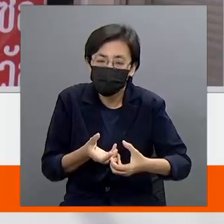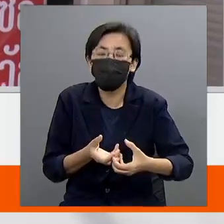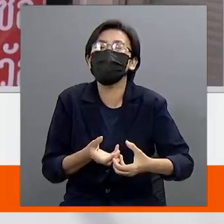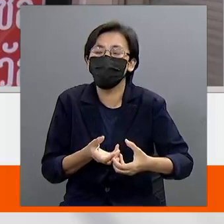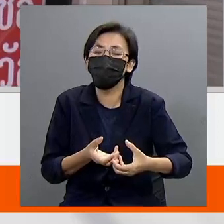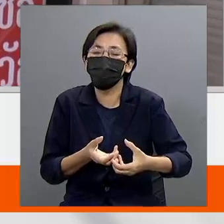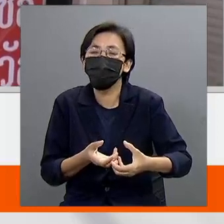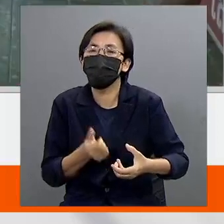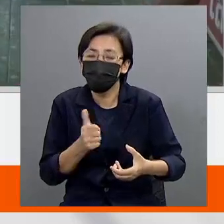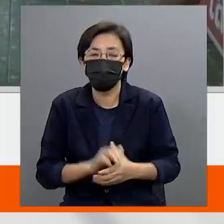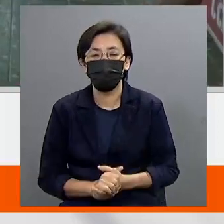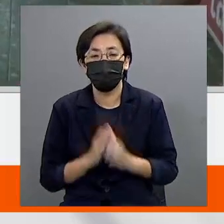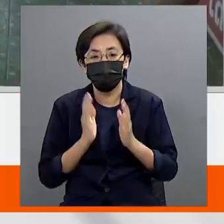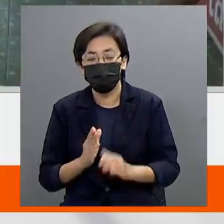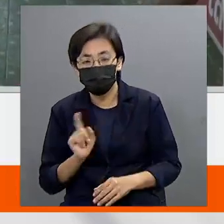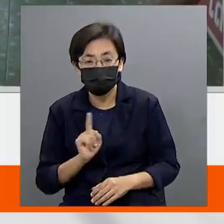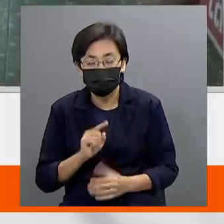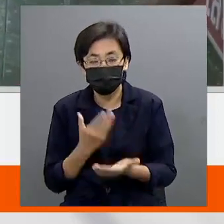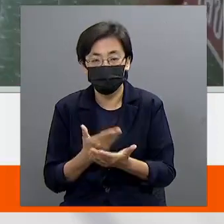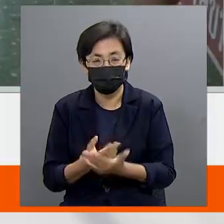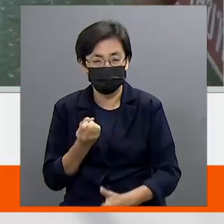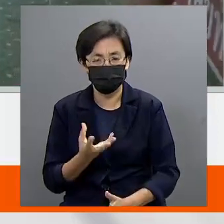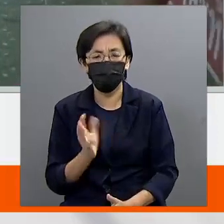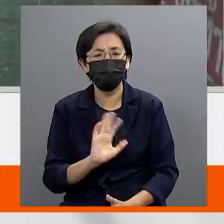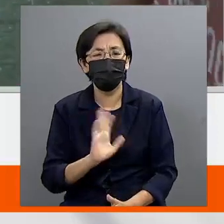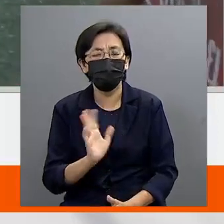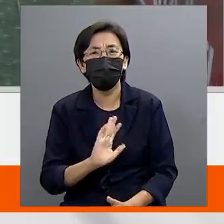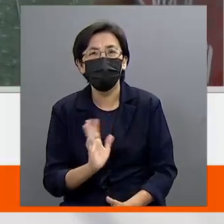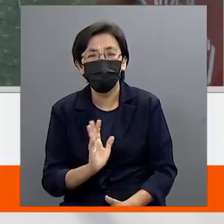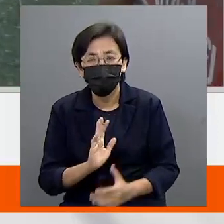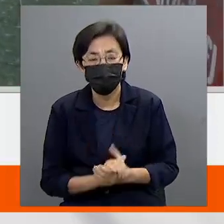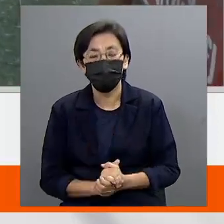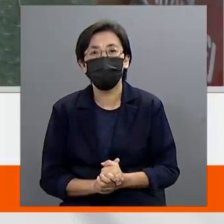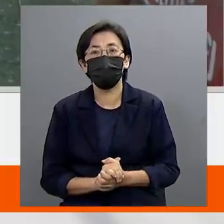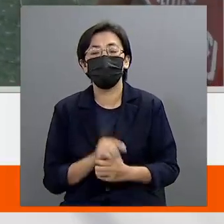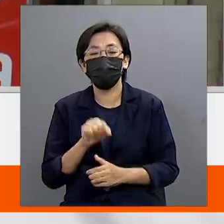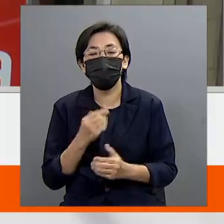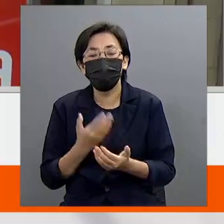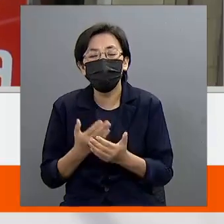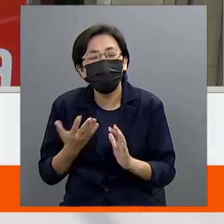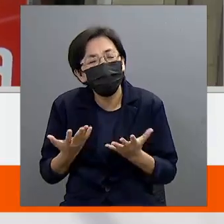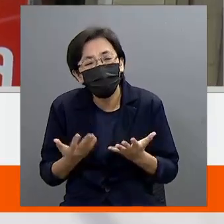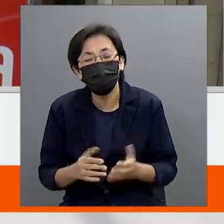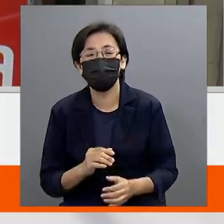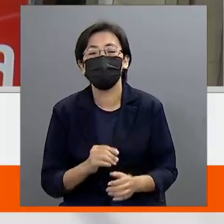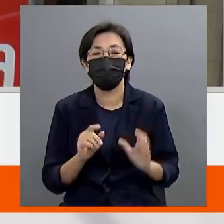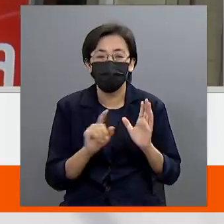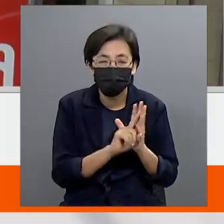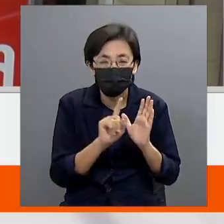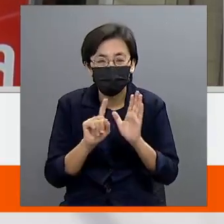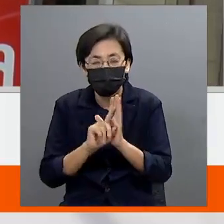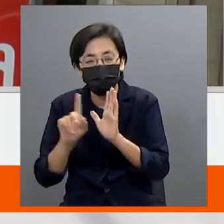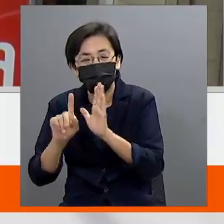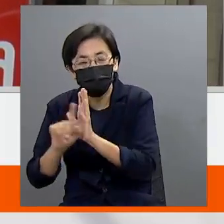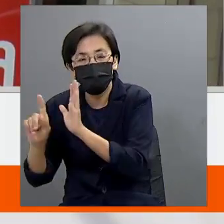ก็ไม่ได้ถึงขนาดใช้เงินจำนวนมหาศาลในการเล่นแต่โอเคมันเป็นการสะสมนะครับ เล่นงวดชนงวดเล่นงวดชนงวดเนี่ยมันก็เป็นเงินไหลออกจากคร